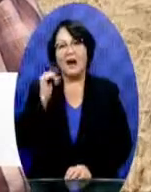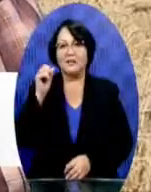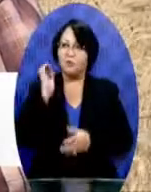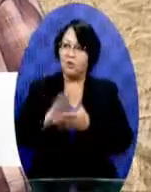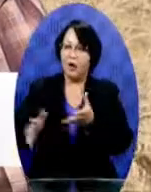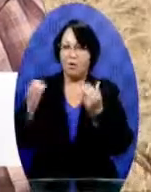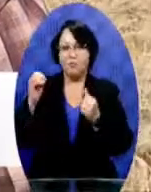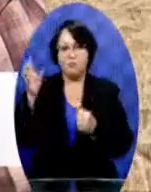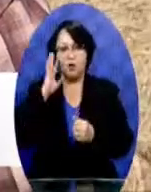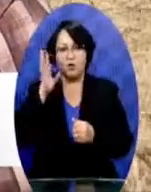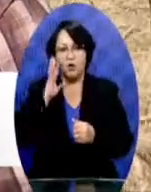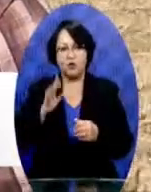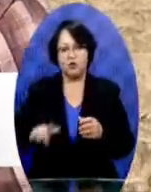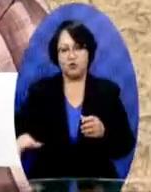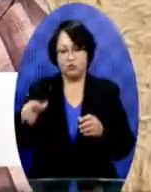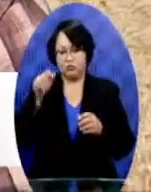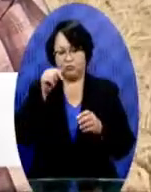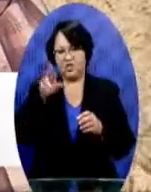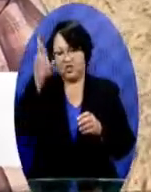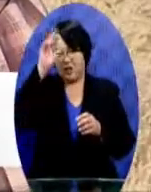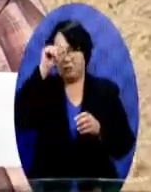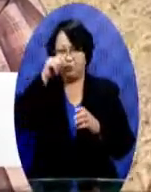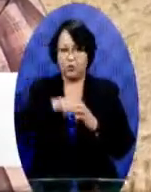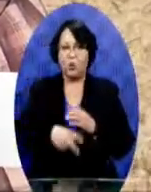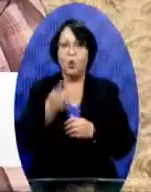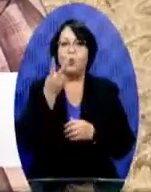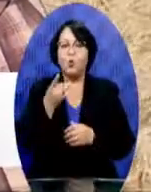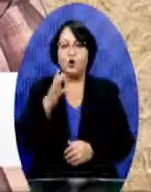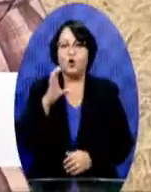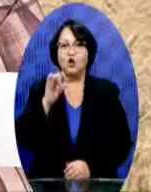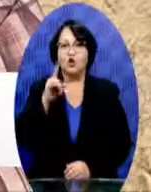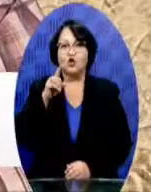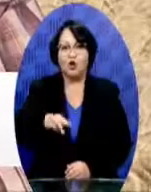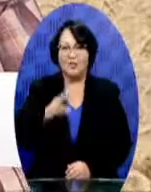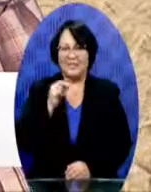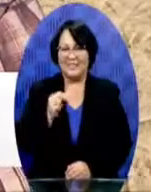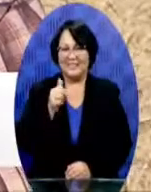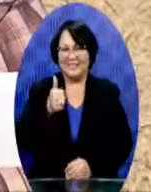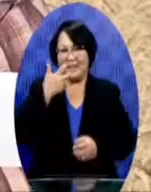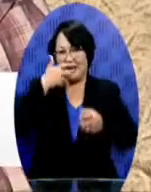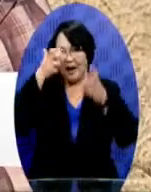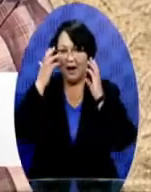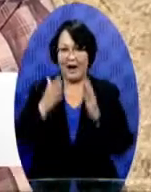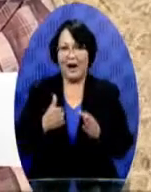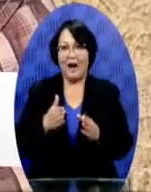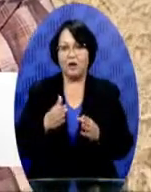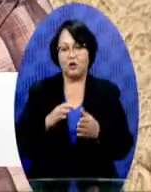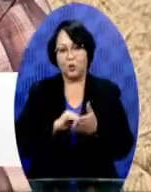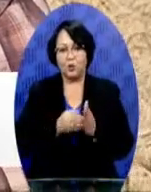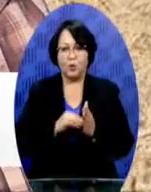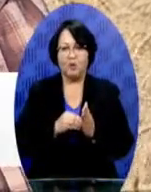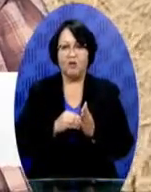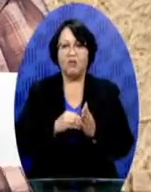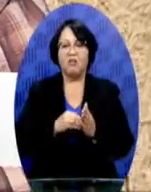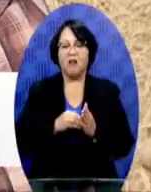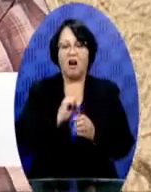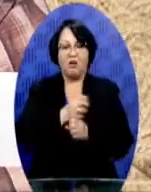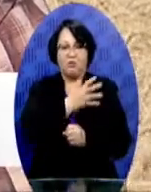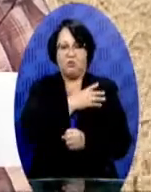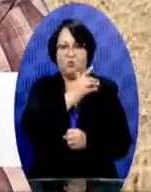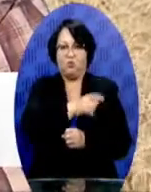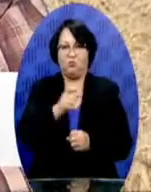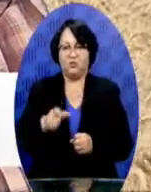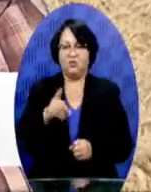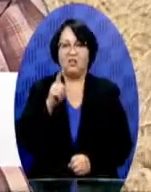одоо газар дотор хилцс байгуулсан үр сортой хилцтэй болсон. Ингээд одоо энэ үрийн бодлого нэгдсэн удирдлагаар